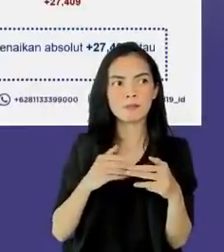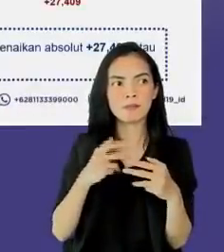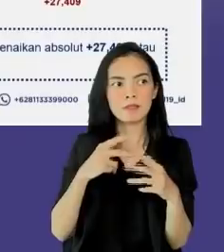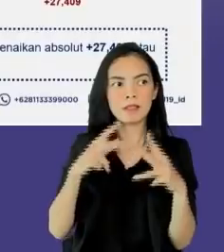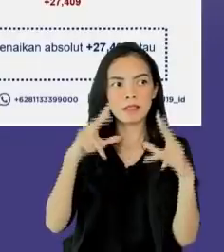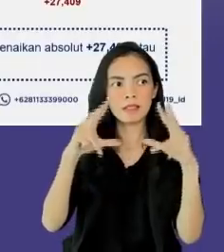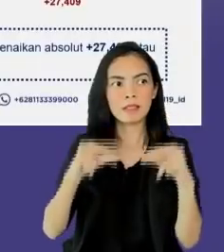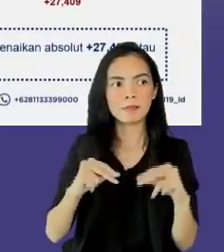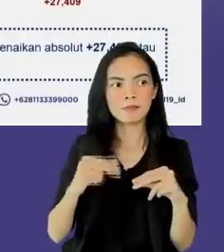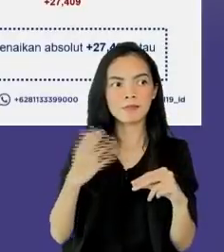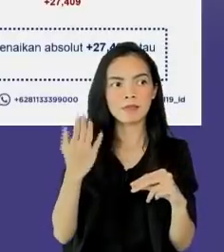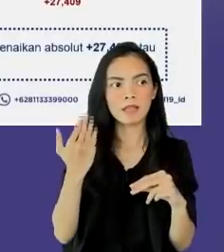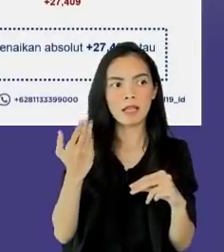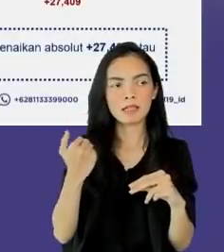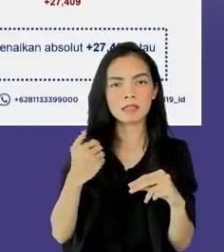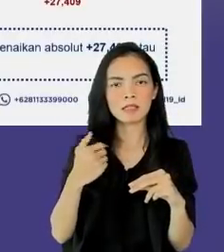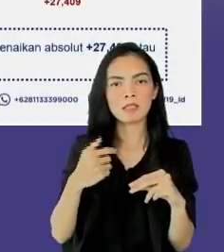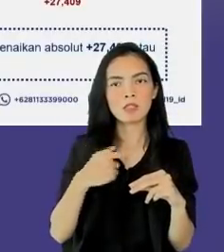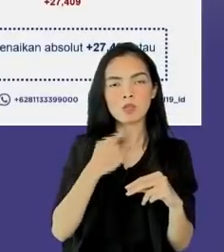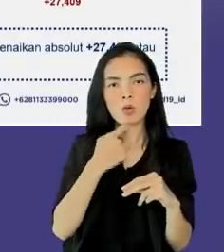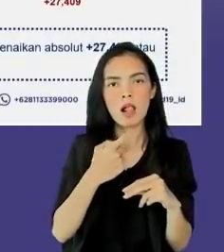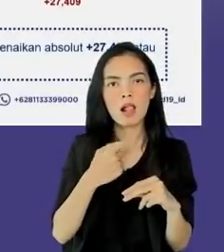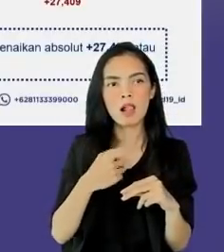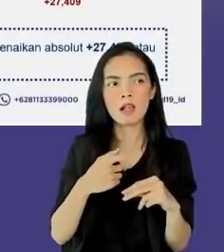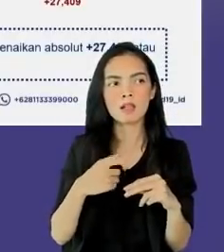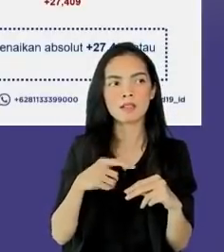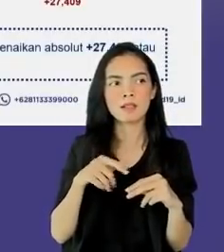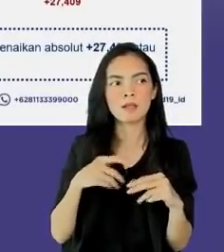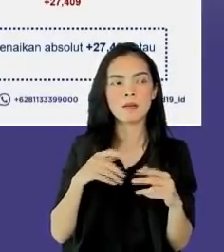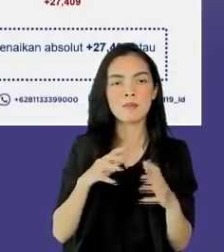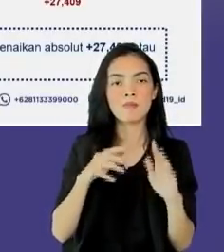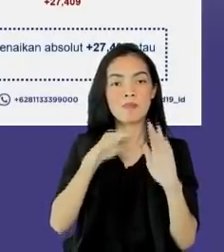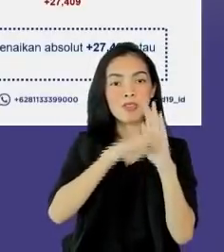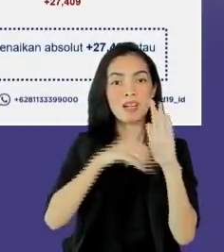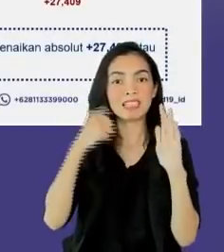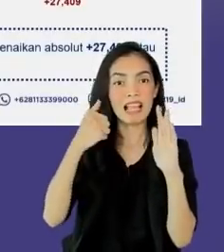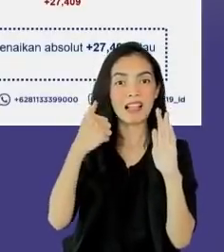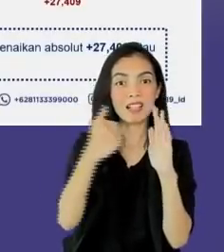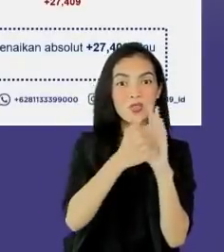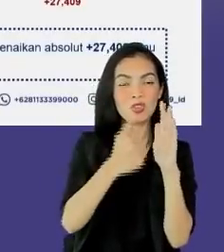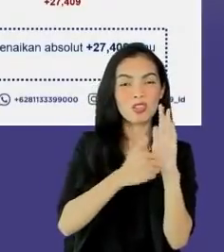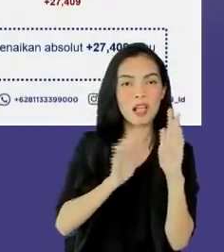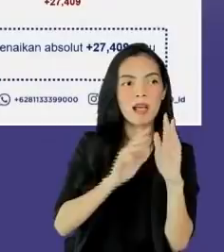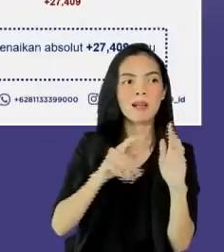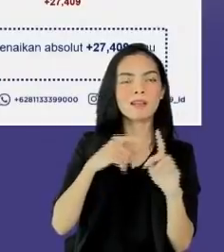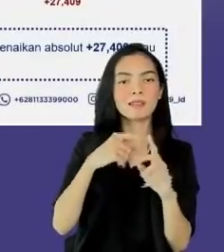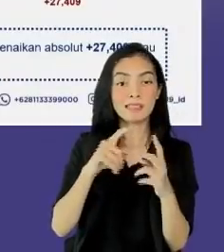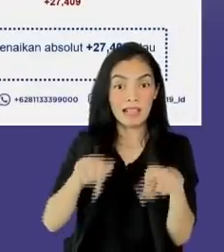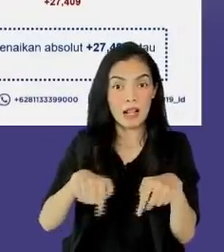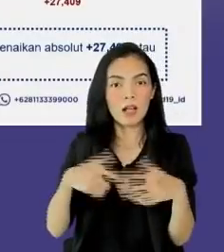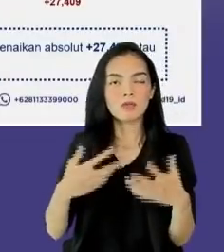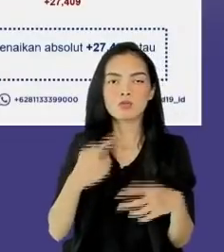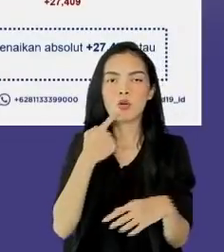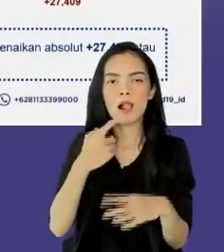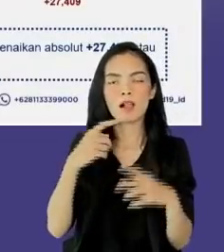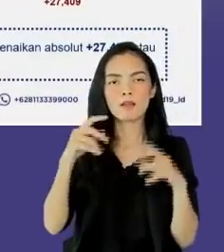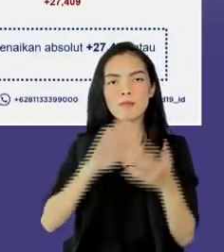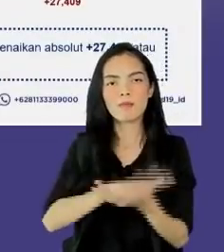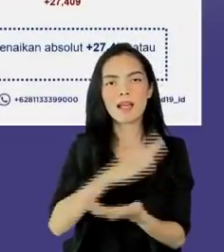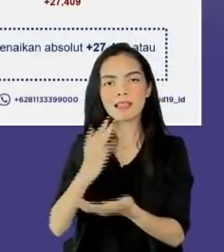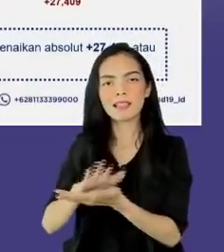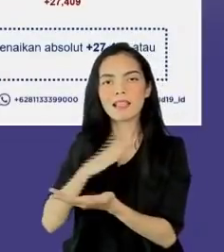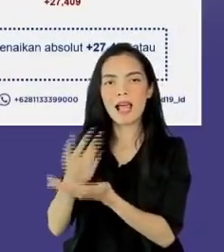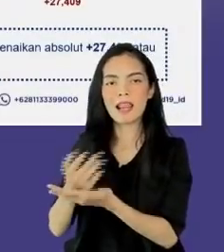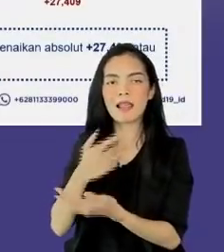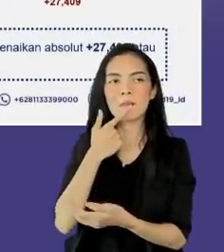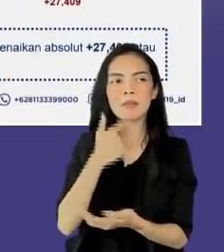kita tadi sudah berbicara kepatuhan, sekarang ke angka kematian. Dan ini perlu banget ya kita bahas, kenapa? Karena kita melihat